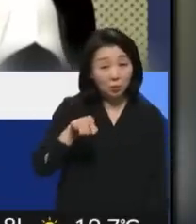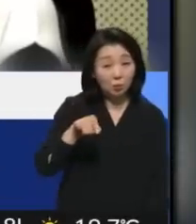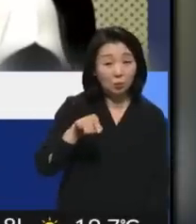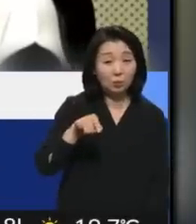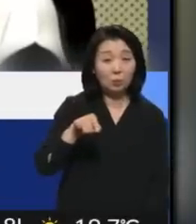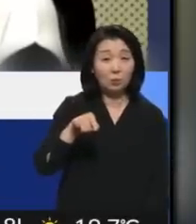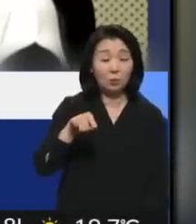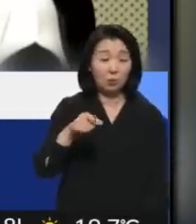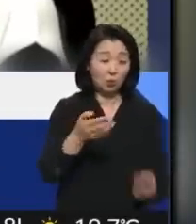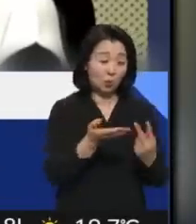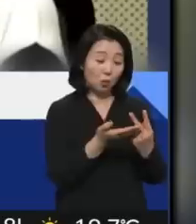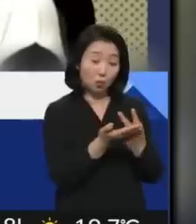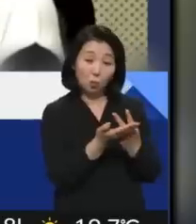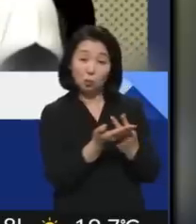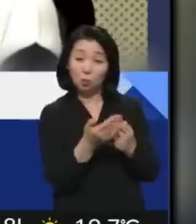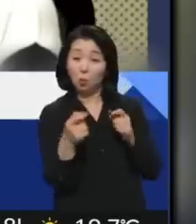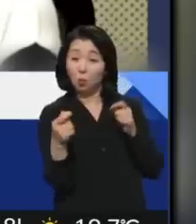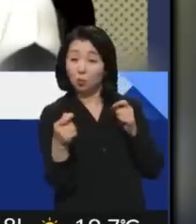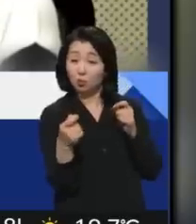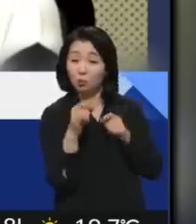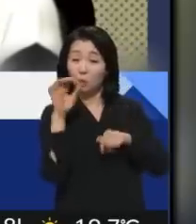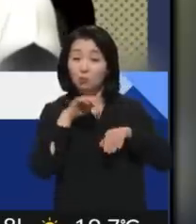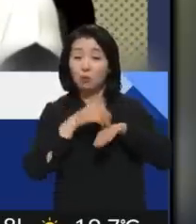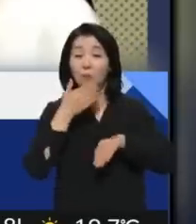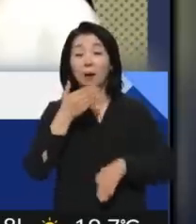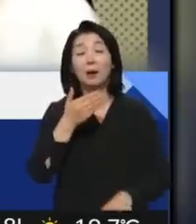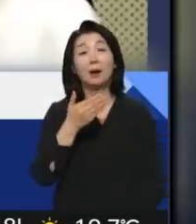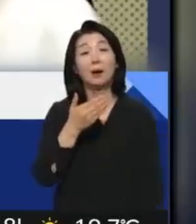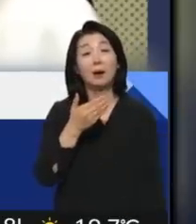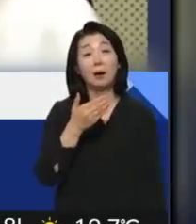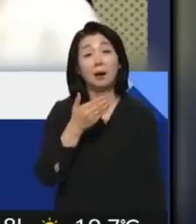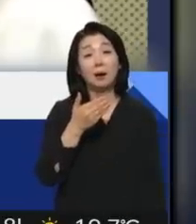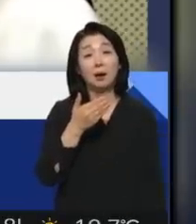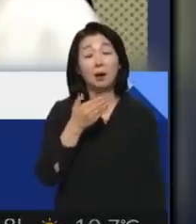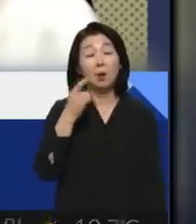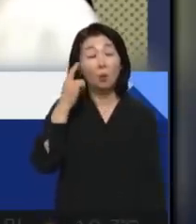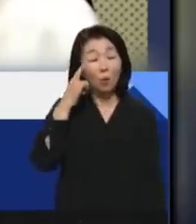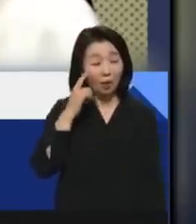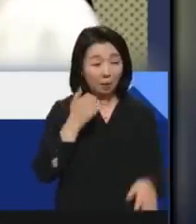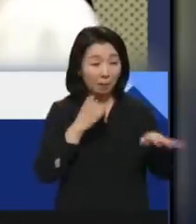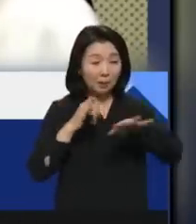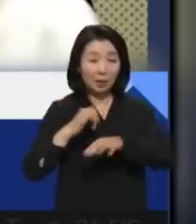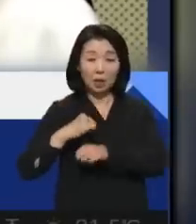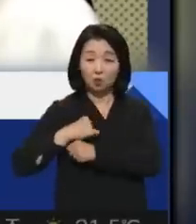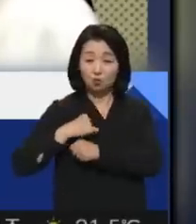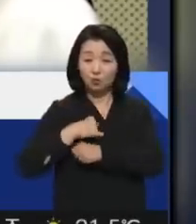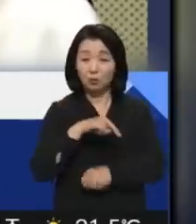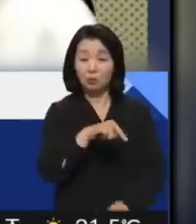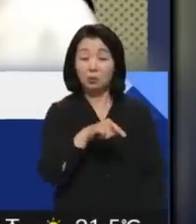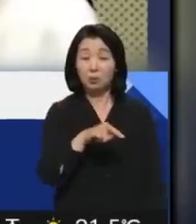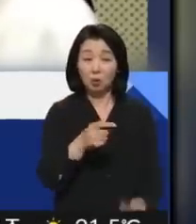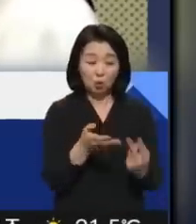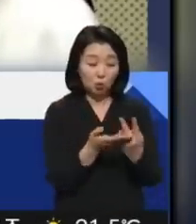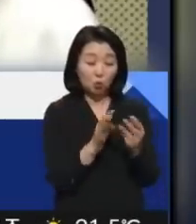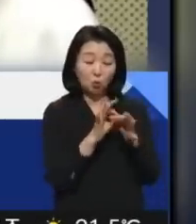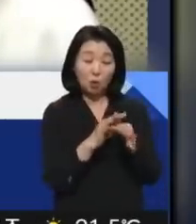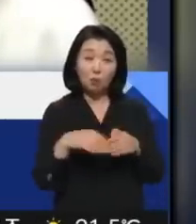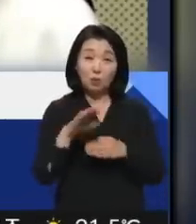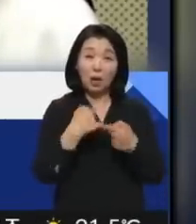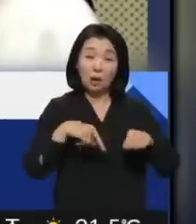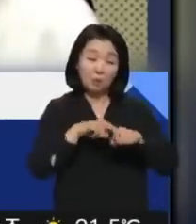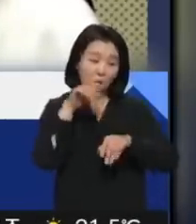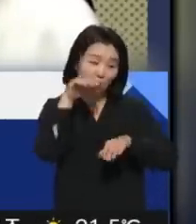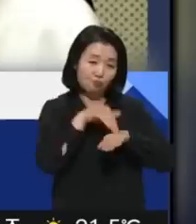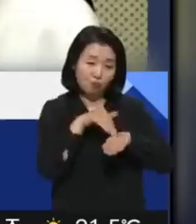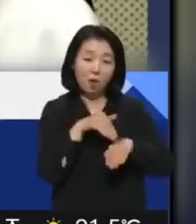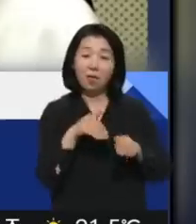그러면 독도 근방에서 훈련할 수밖에 없어요, 이거는. 그 해상 자위대가 독도 근방에서 우리랑 같이 훈련을 하고